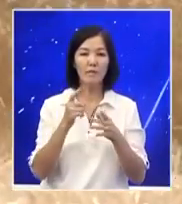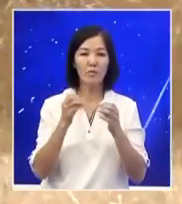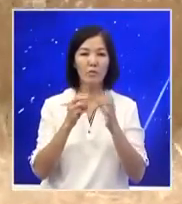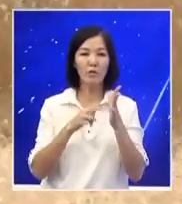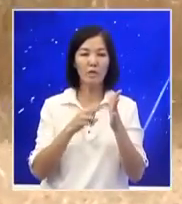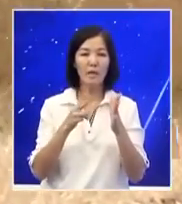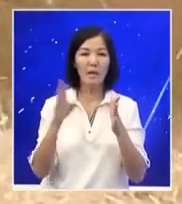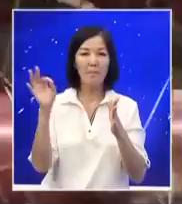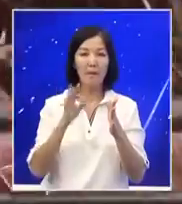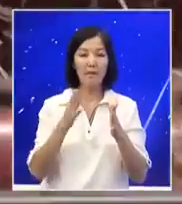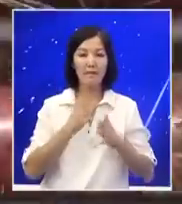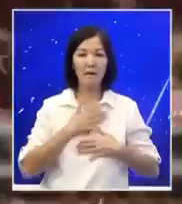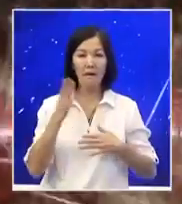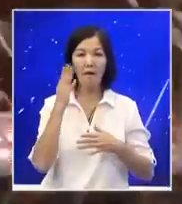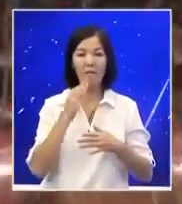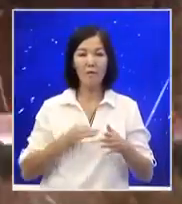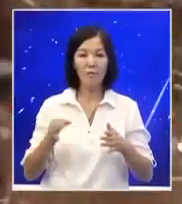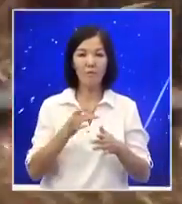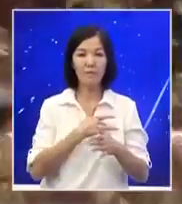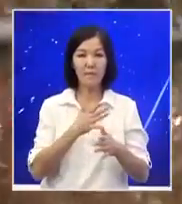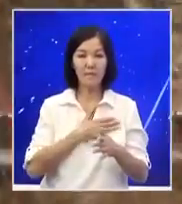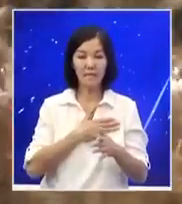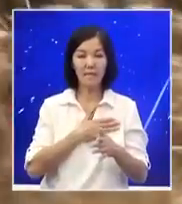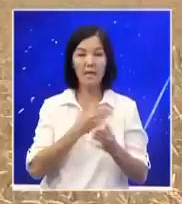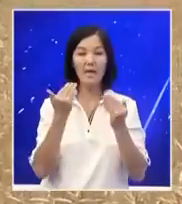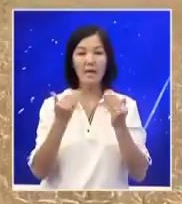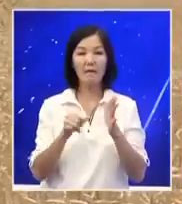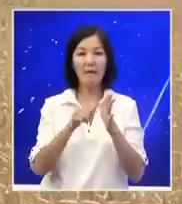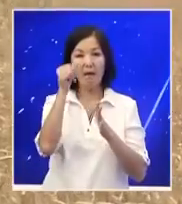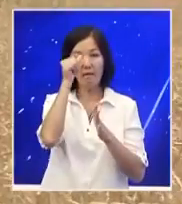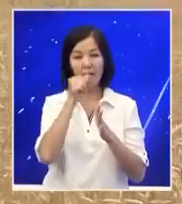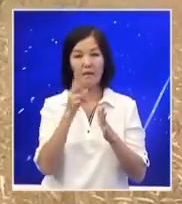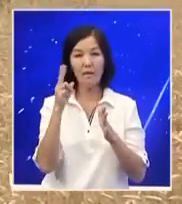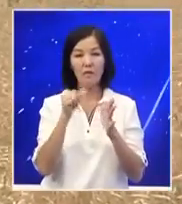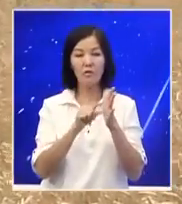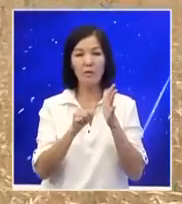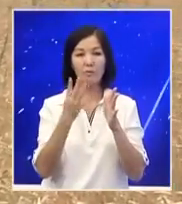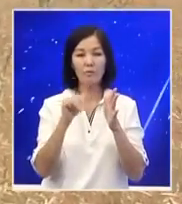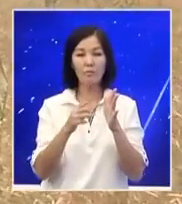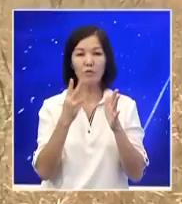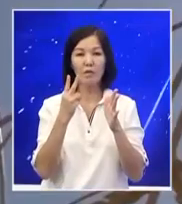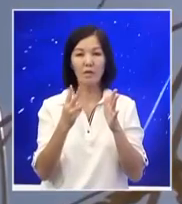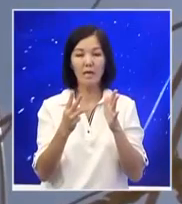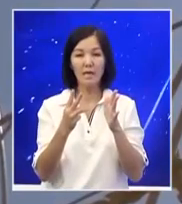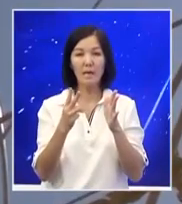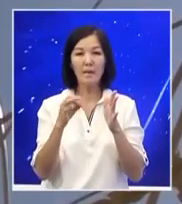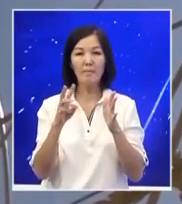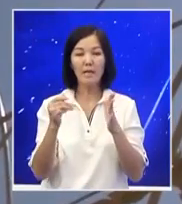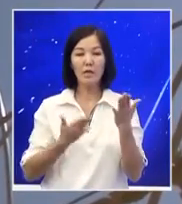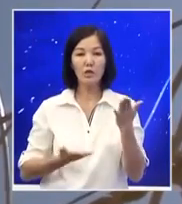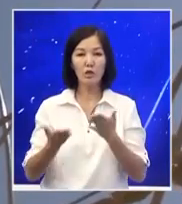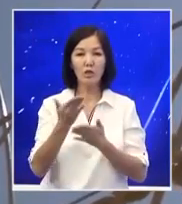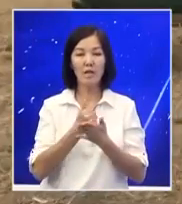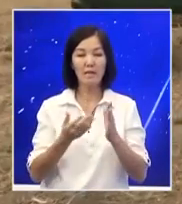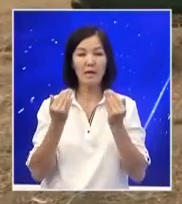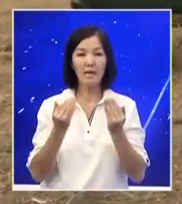17% бізде, Алматы облысында өндіріледі. Биылғы жарты жылдың өзінде 264,2 миллиард теңгенің өнімі алынды.